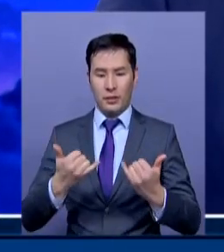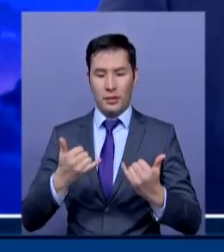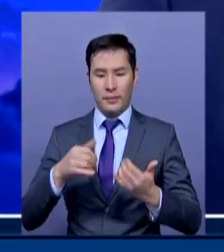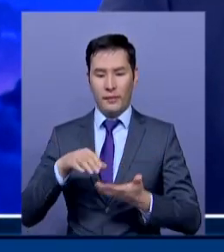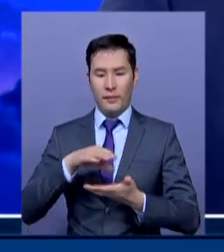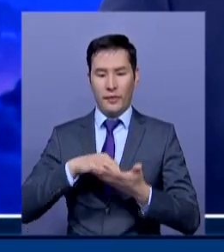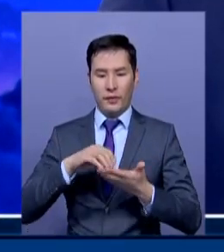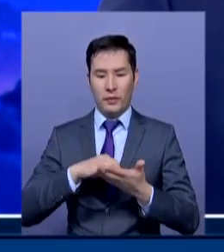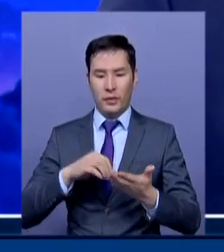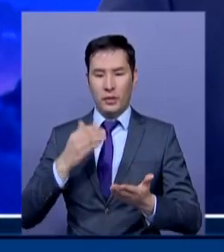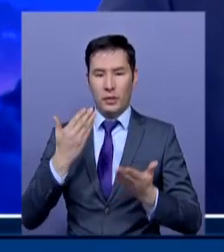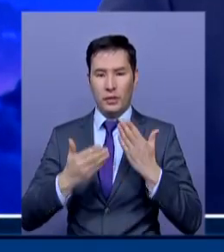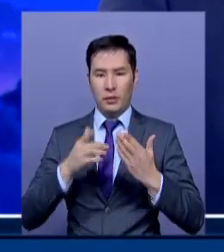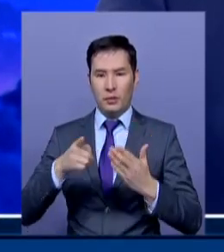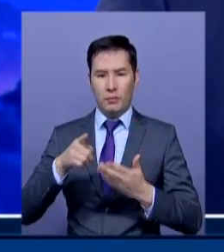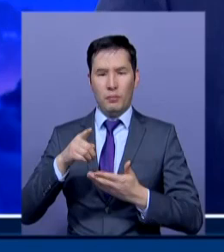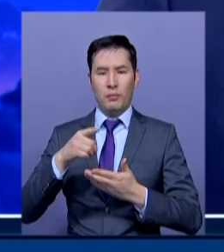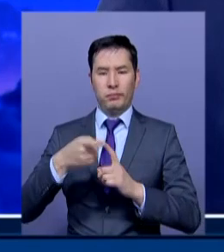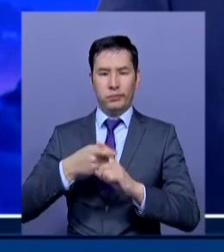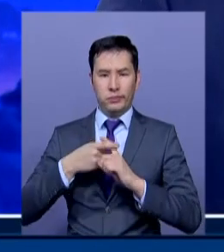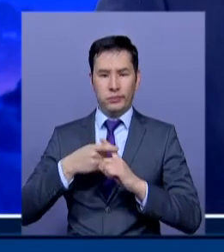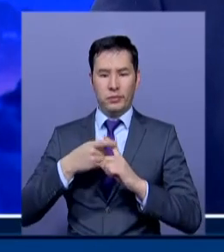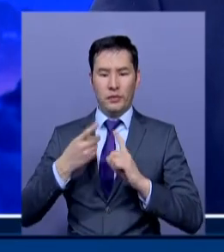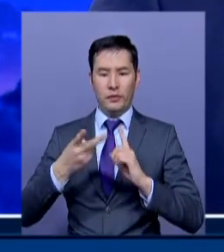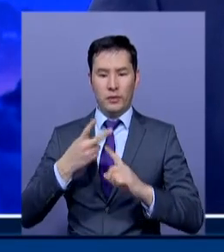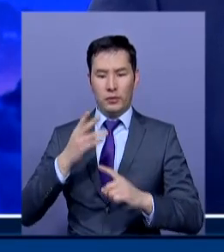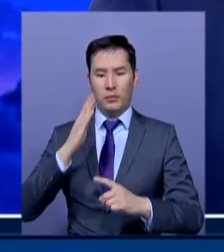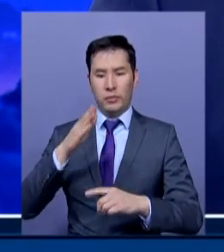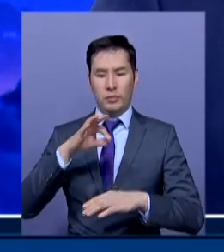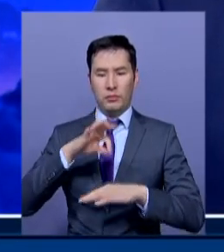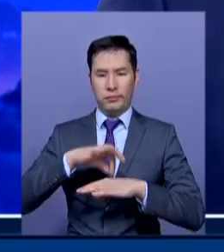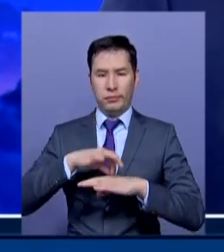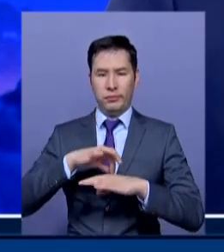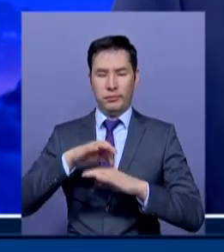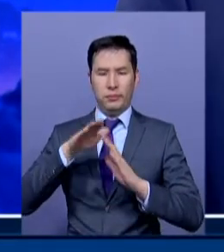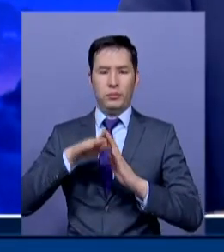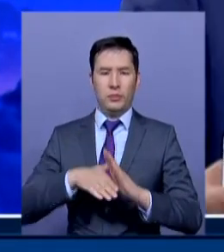вируспен бетпе-бет кездесетін болсақ, қайтадан ауру қаупі жоғары болады.